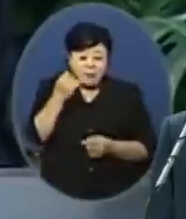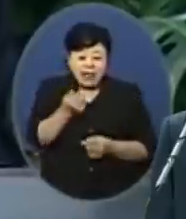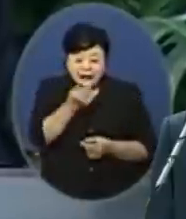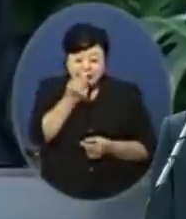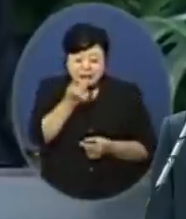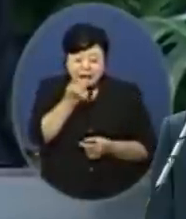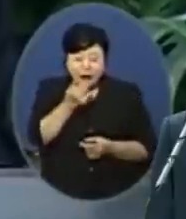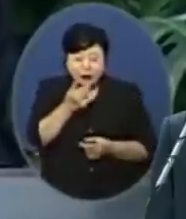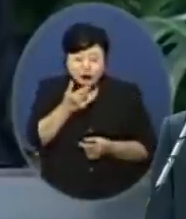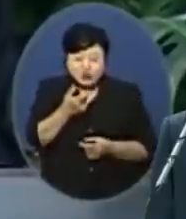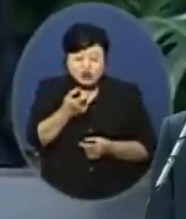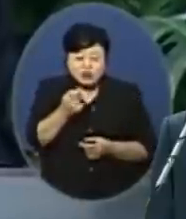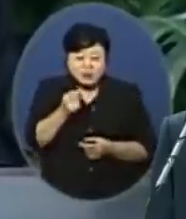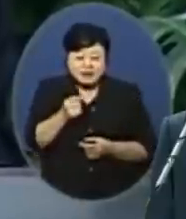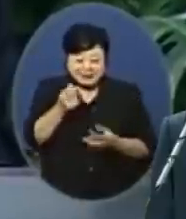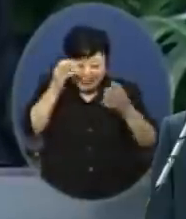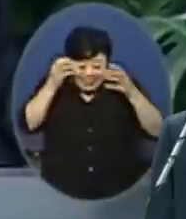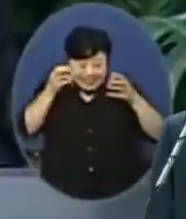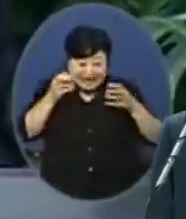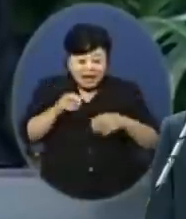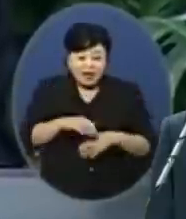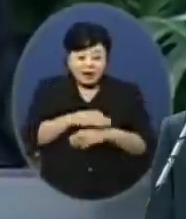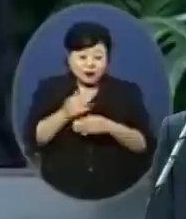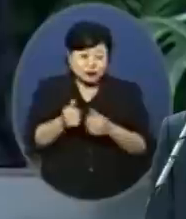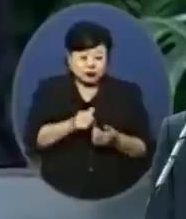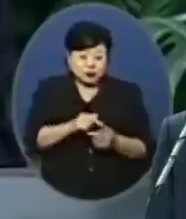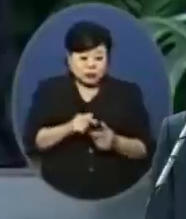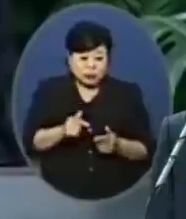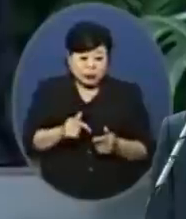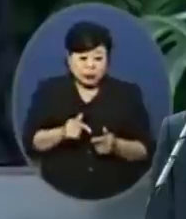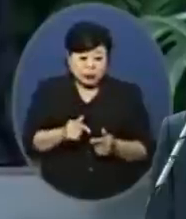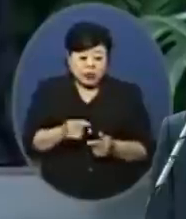60% 어린 애기를 낳으면 죽었는데